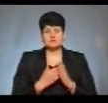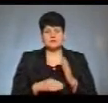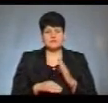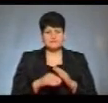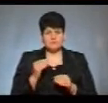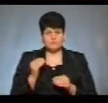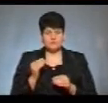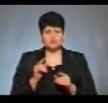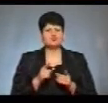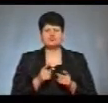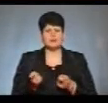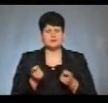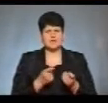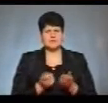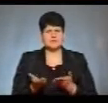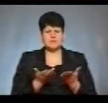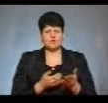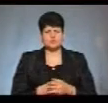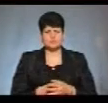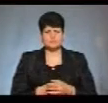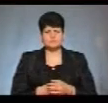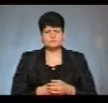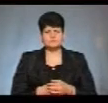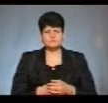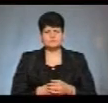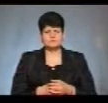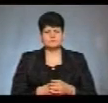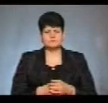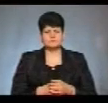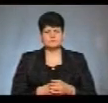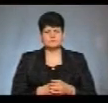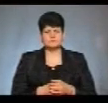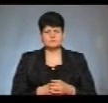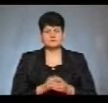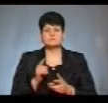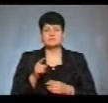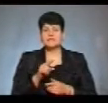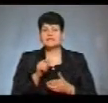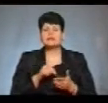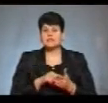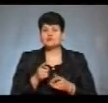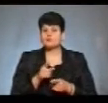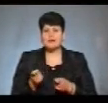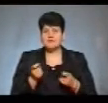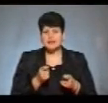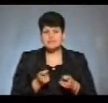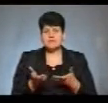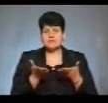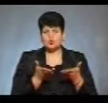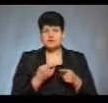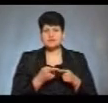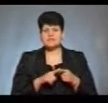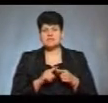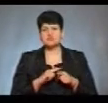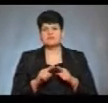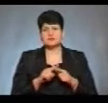також, чому не принесли запрошення, як можете пояснити? Ну, питання, чому не принесли запрошення, це швидше буде питання